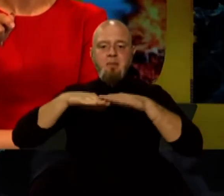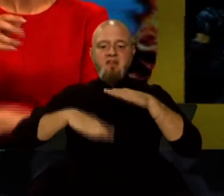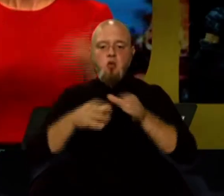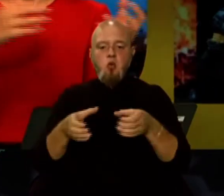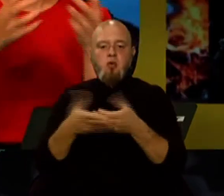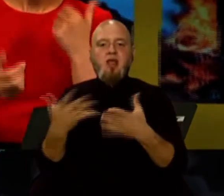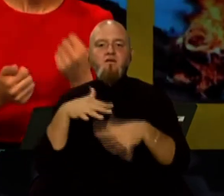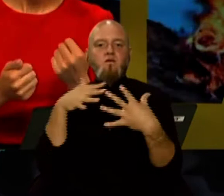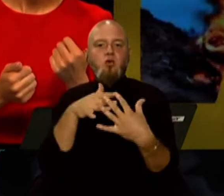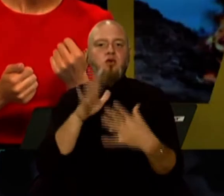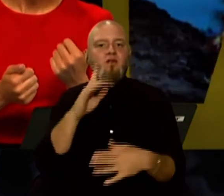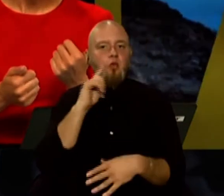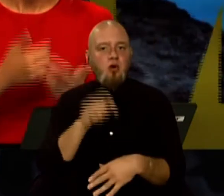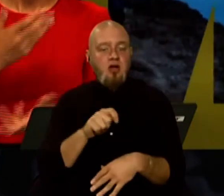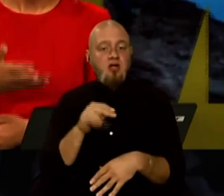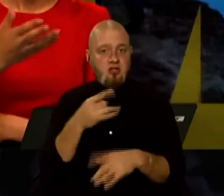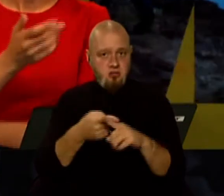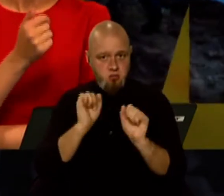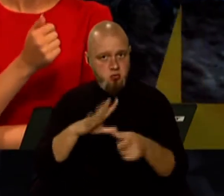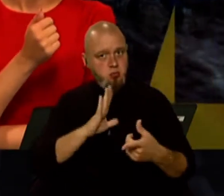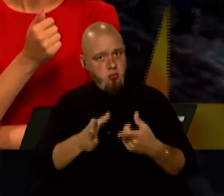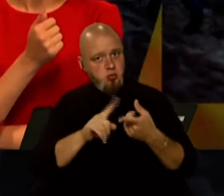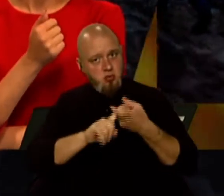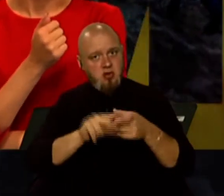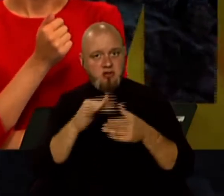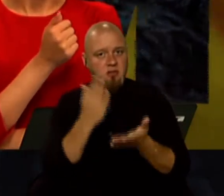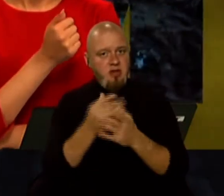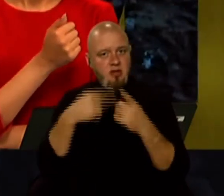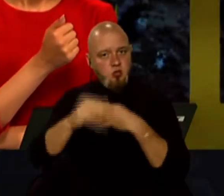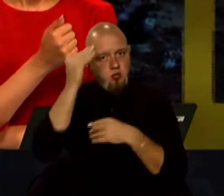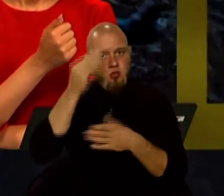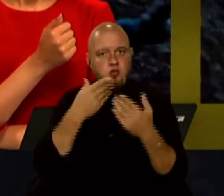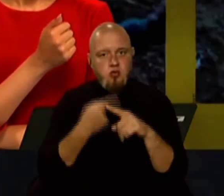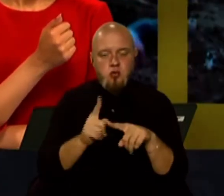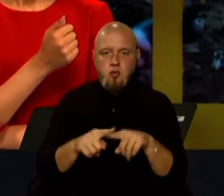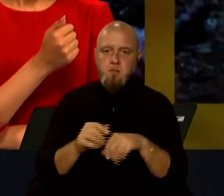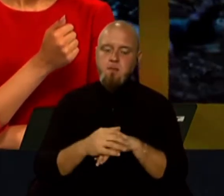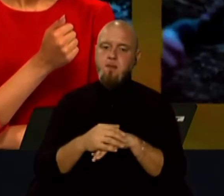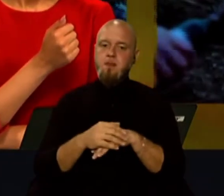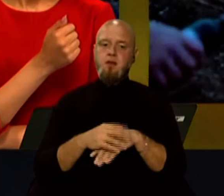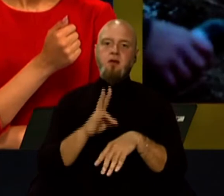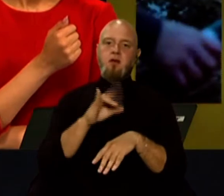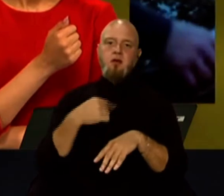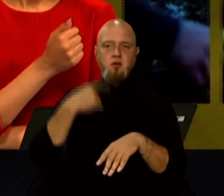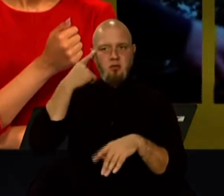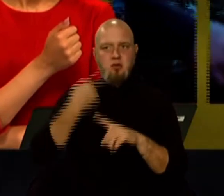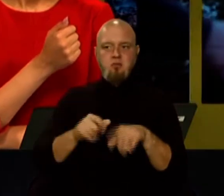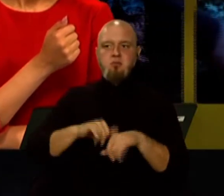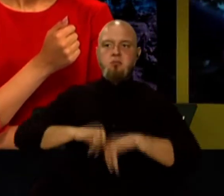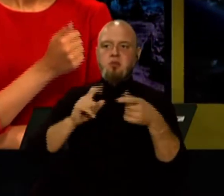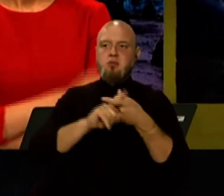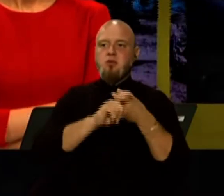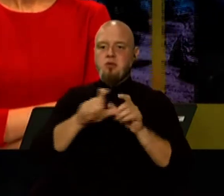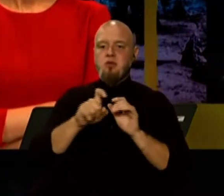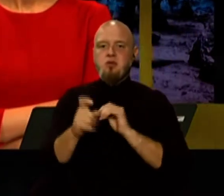воюють в Україні. Чи це може бути пов'язано, чи ви маєте іншу думку щодо цього? Ні, я думаю, що це більше пов'язано з